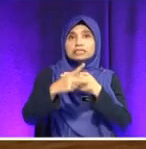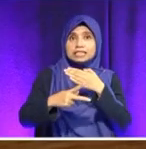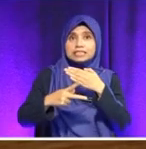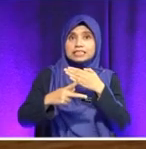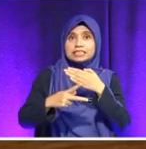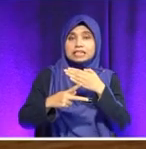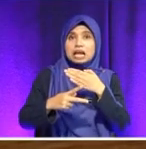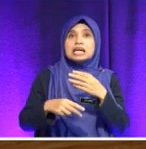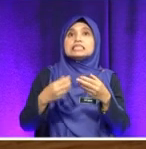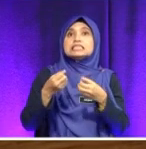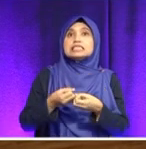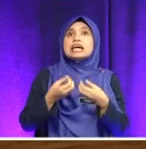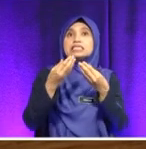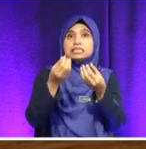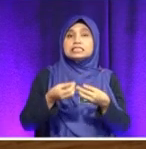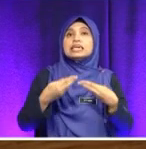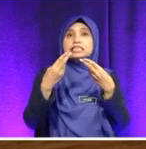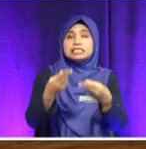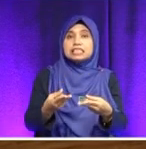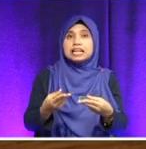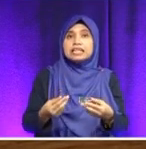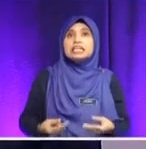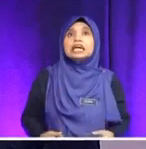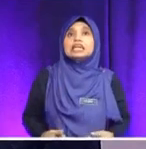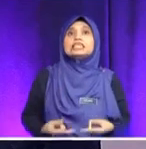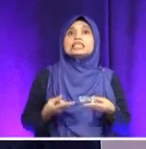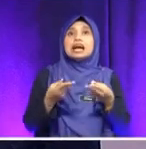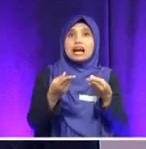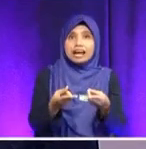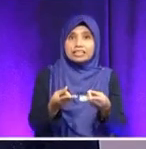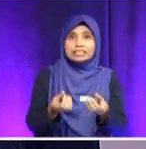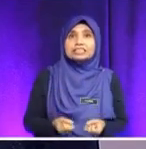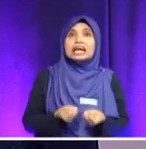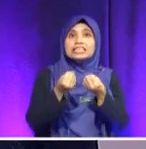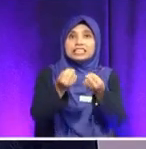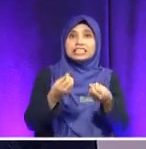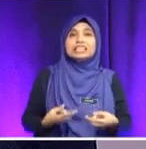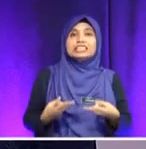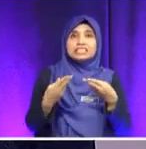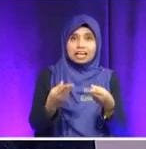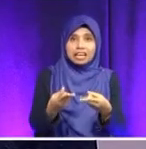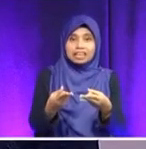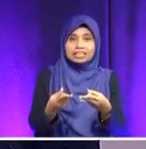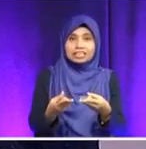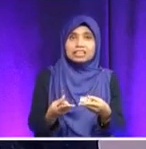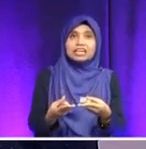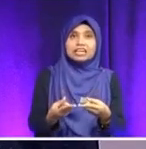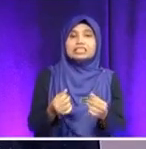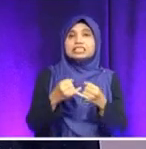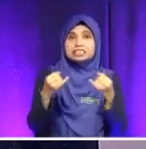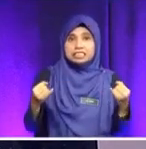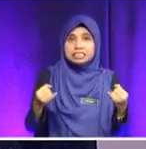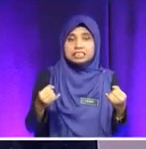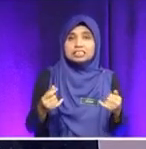mana kita menyajikan hidangan dan kita melayan tetamu. Okey, jenis perkhidmatan penyajian kita ada dua